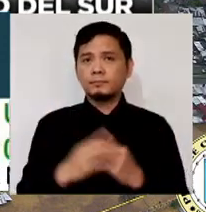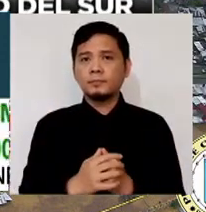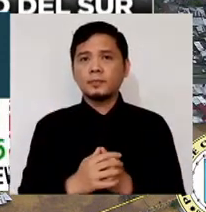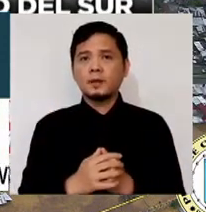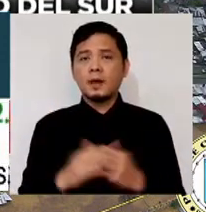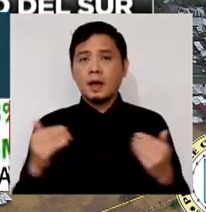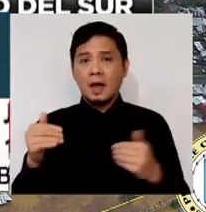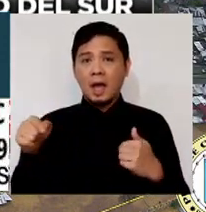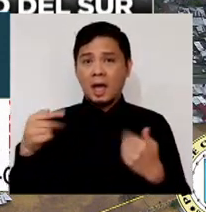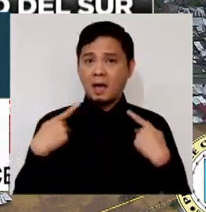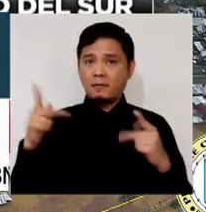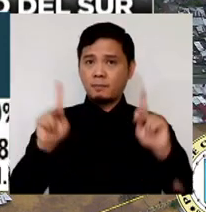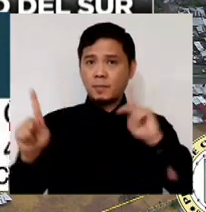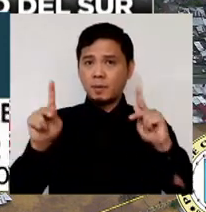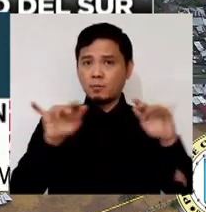have